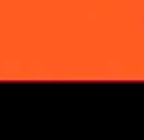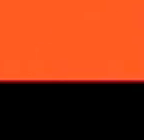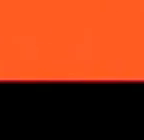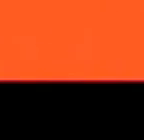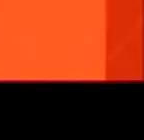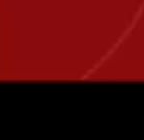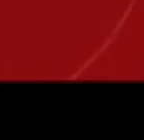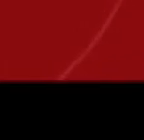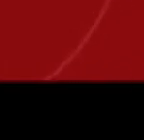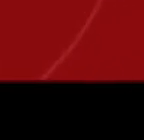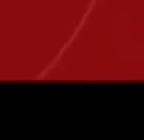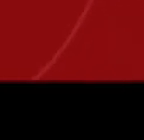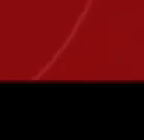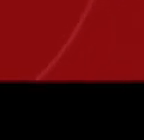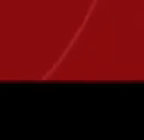Музика